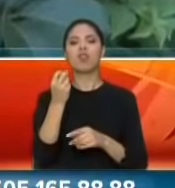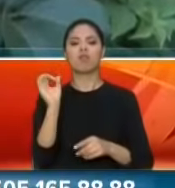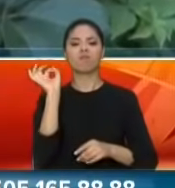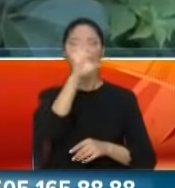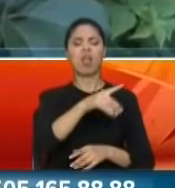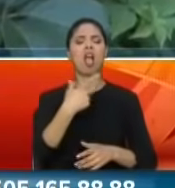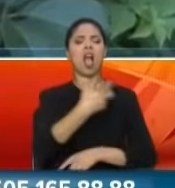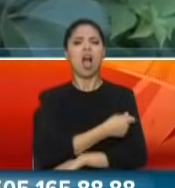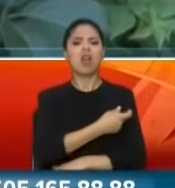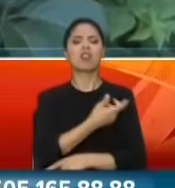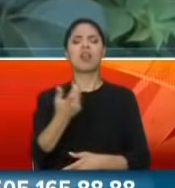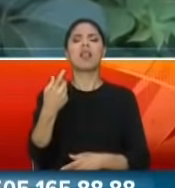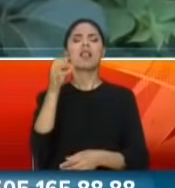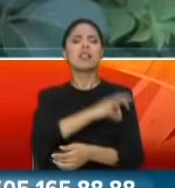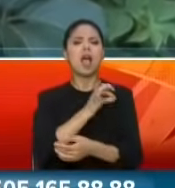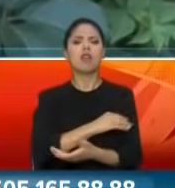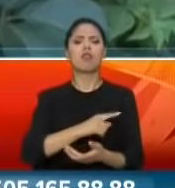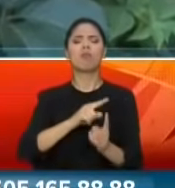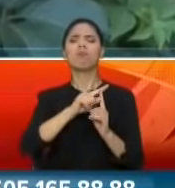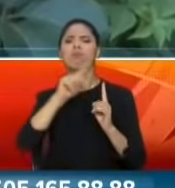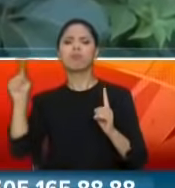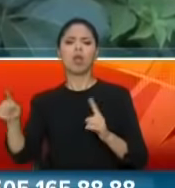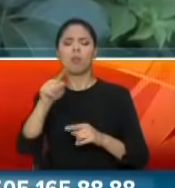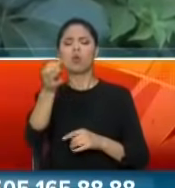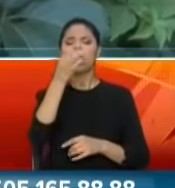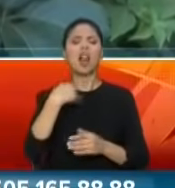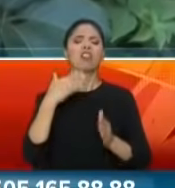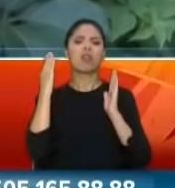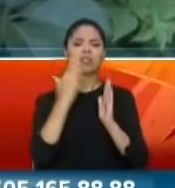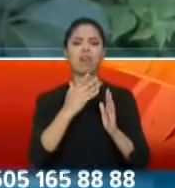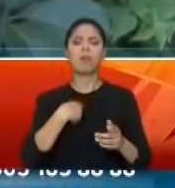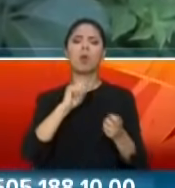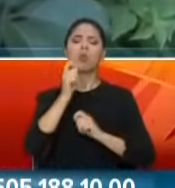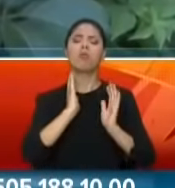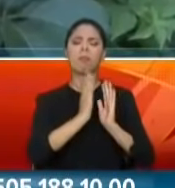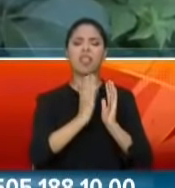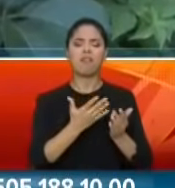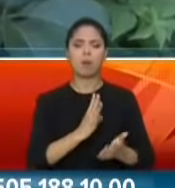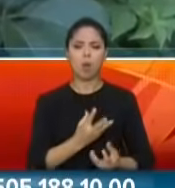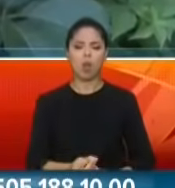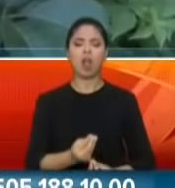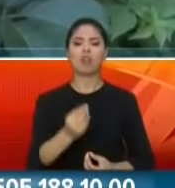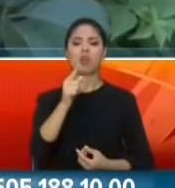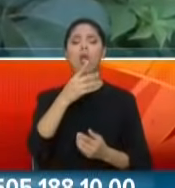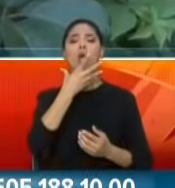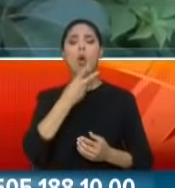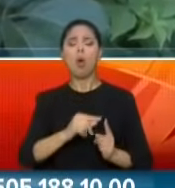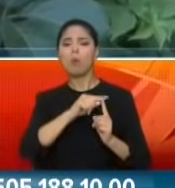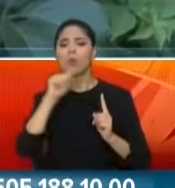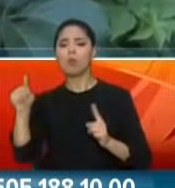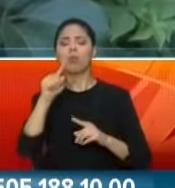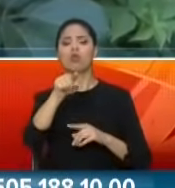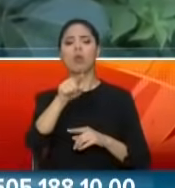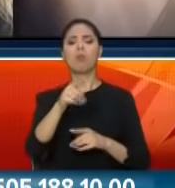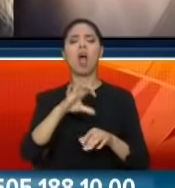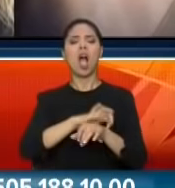Aşılar, ilaçlar, serumlar. Hala bu ilaçları kullanıyorum, kullanmaya devam ediyorum ve ömrüm boyunca bu